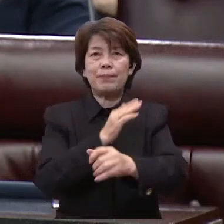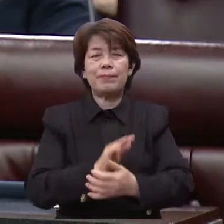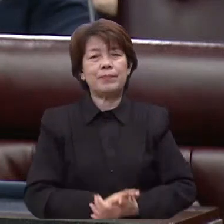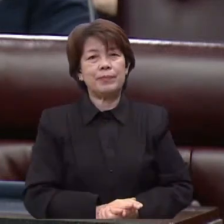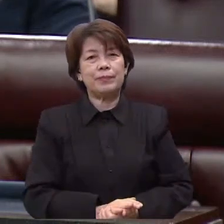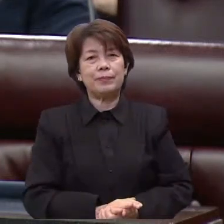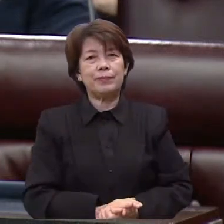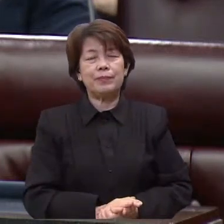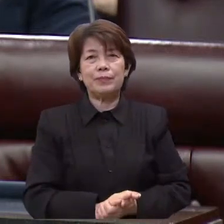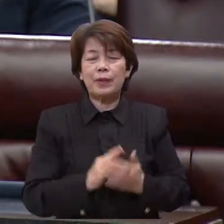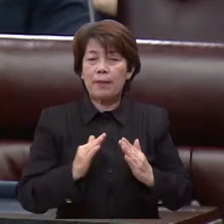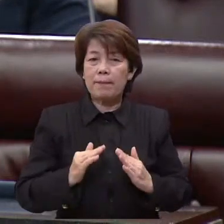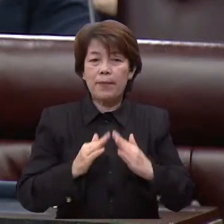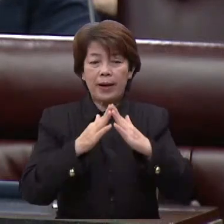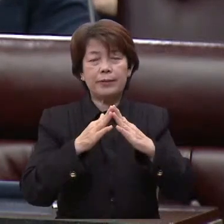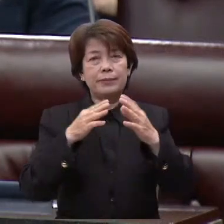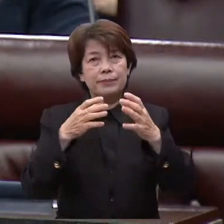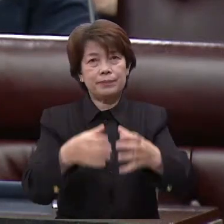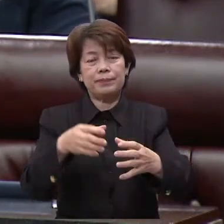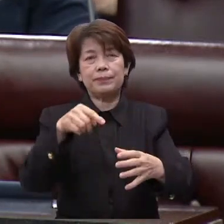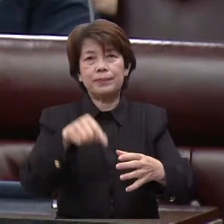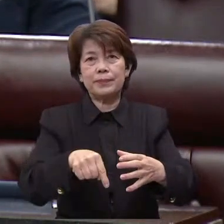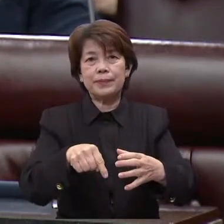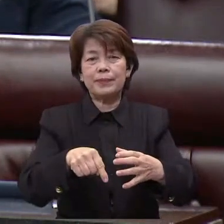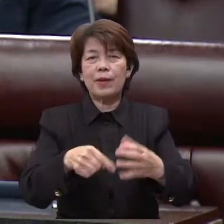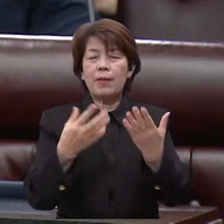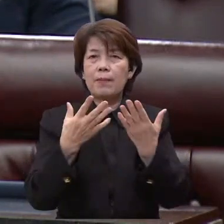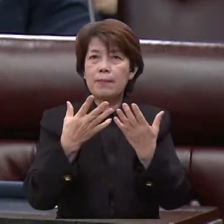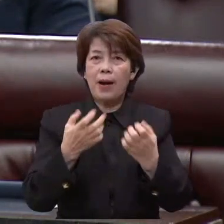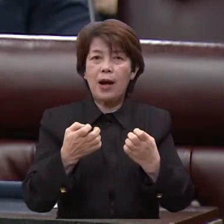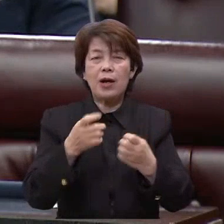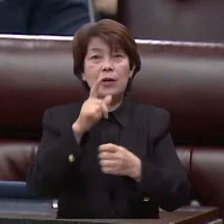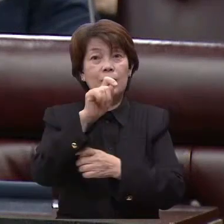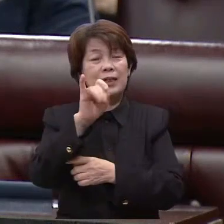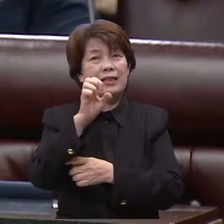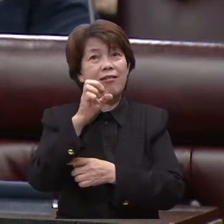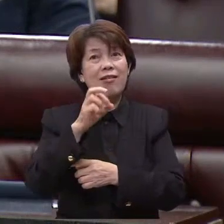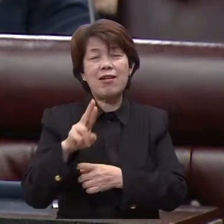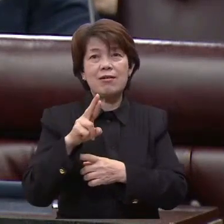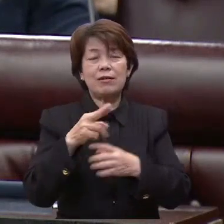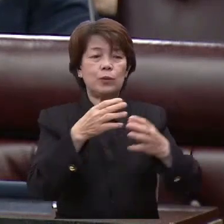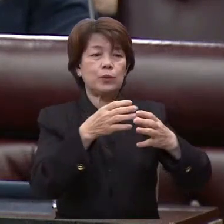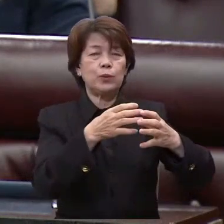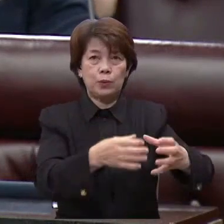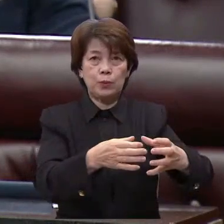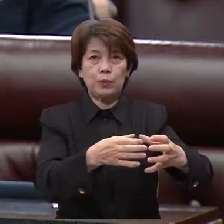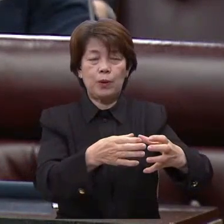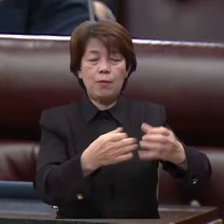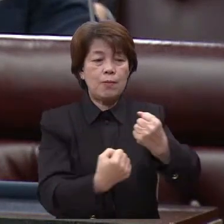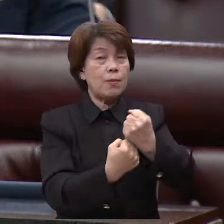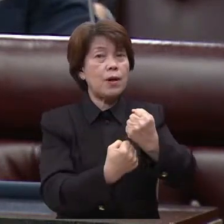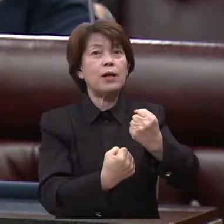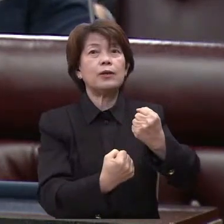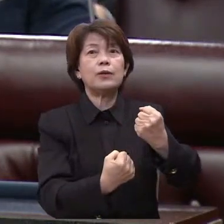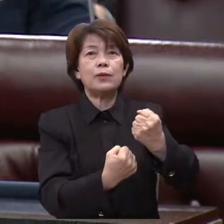pembangunan padu juga akan berupaya menghasilkan kieu ataupun kelompok-kelompok bagi menyokong